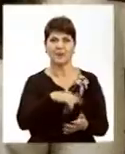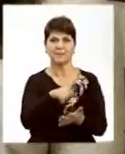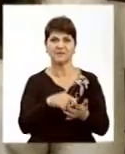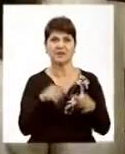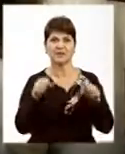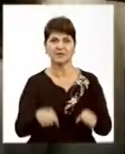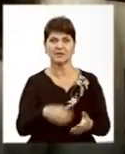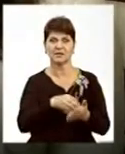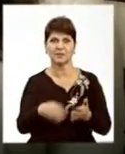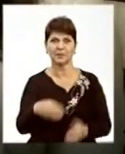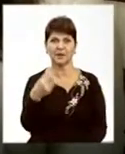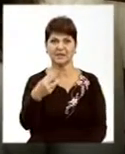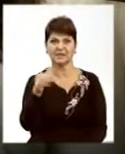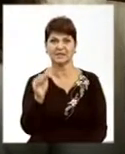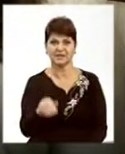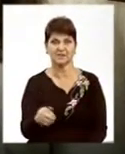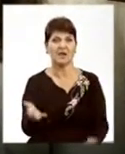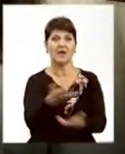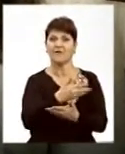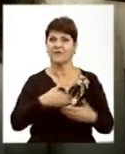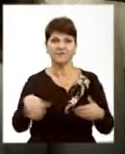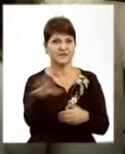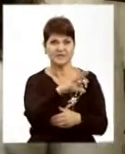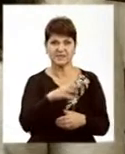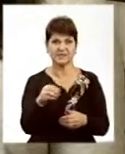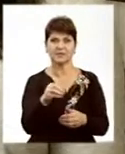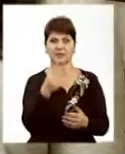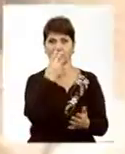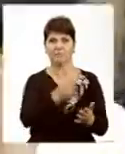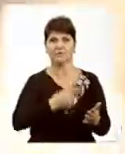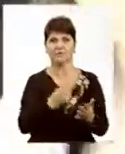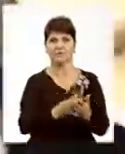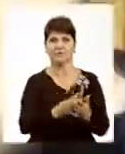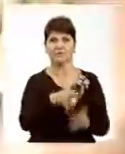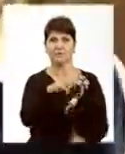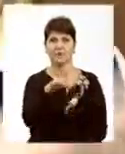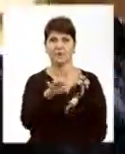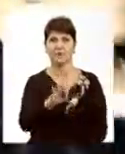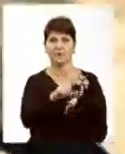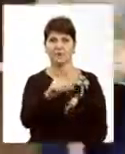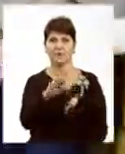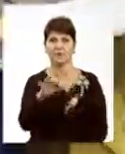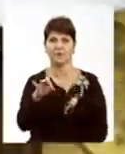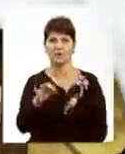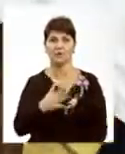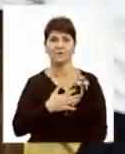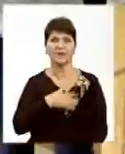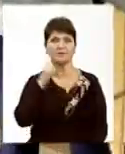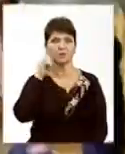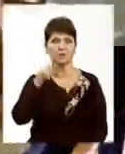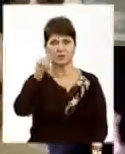і всі закупівлі від 30 тисяч ми відображаємо в системі «Прозоро». У нас по новій українській школі ми проводили